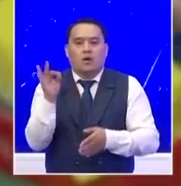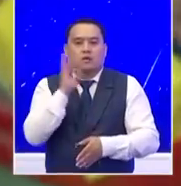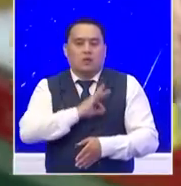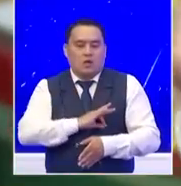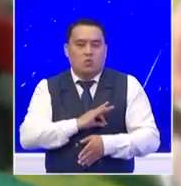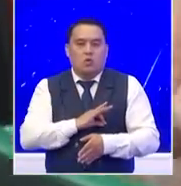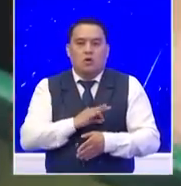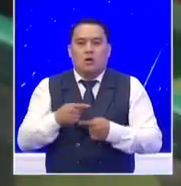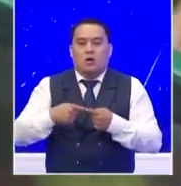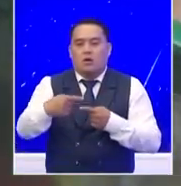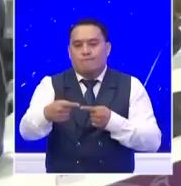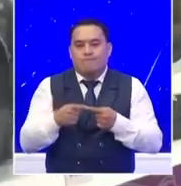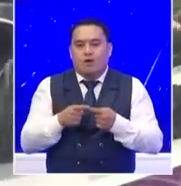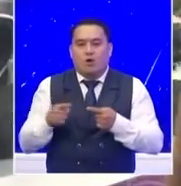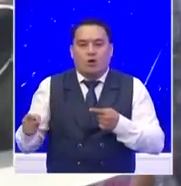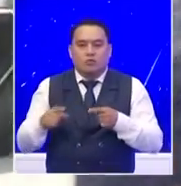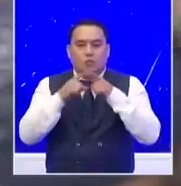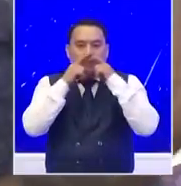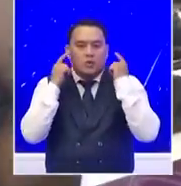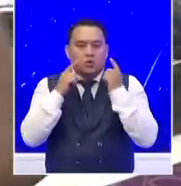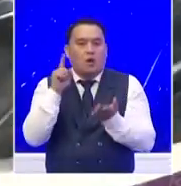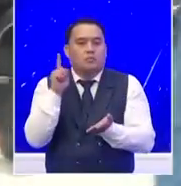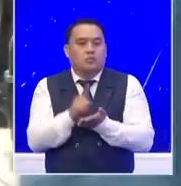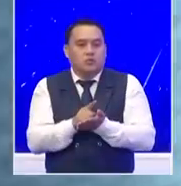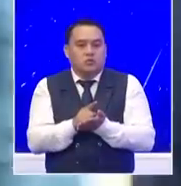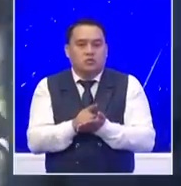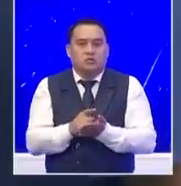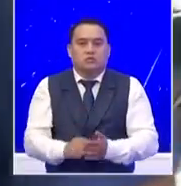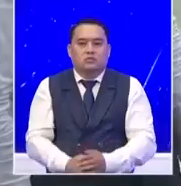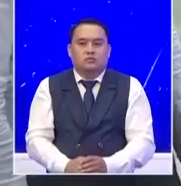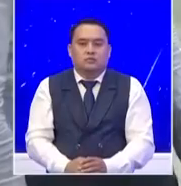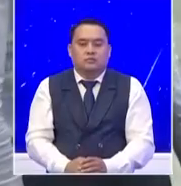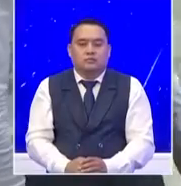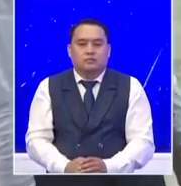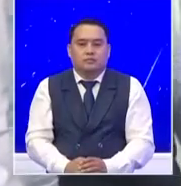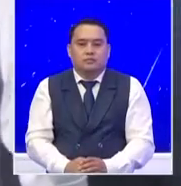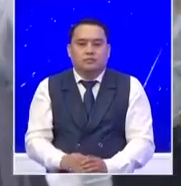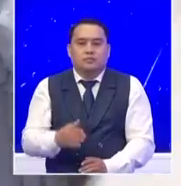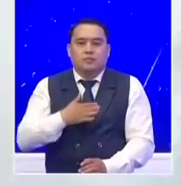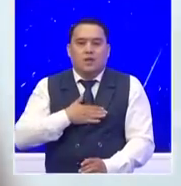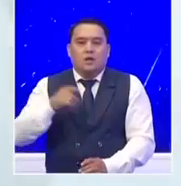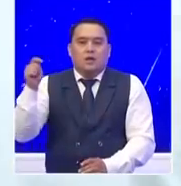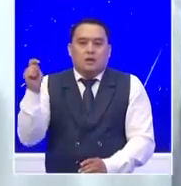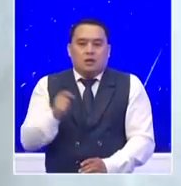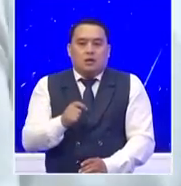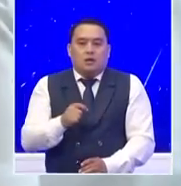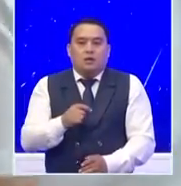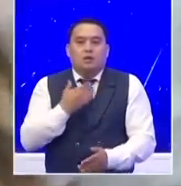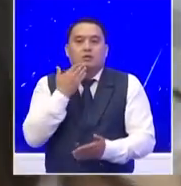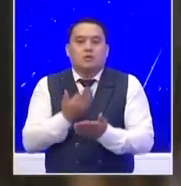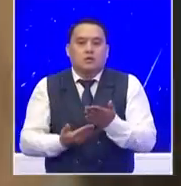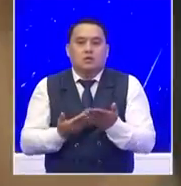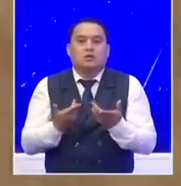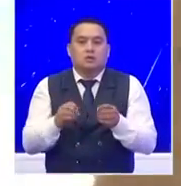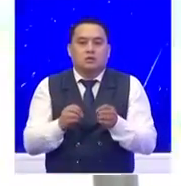пайдалану, арақашықты сақтау мен бетперделерді тағып жүруге салғырт қарайды. Мен, например, кірдім сізге, да? Сұрап отырым, қай жерде